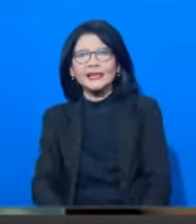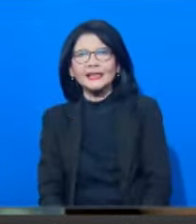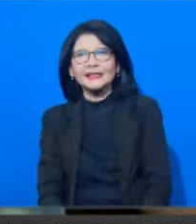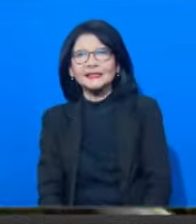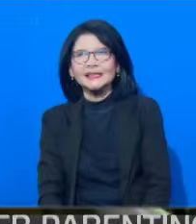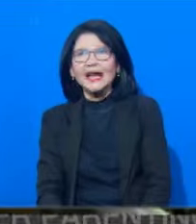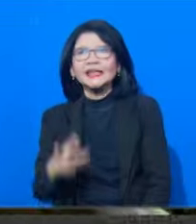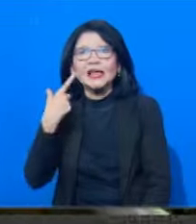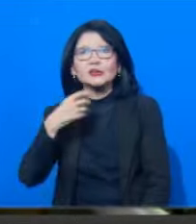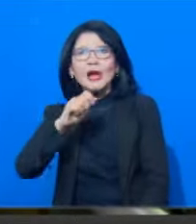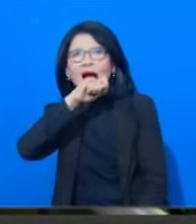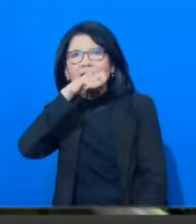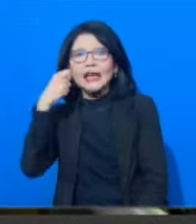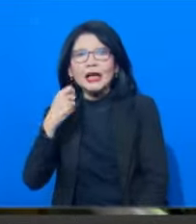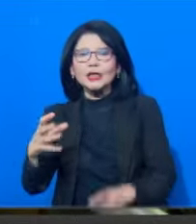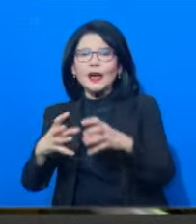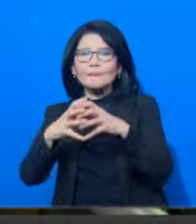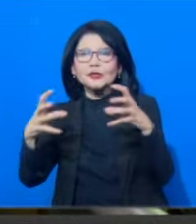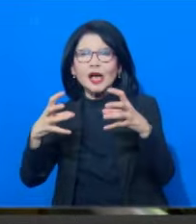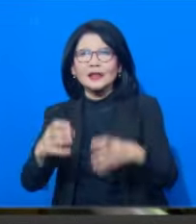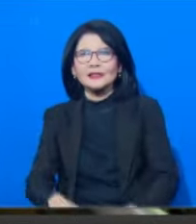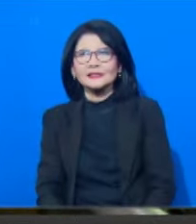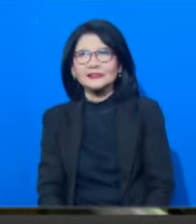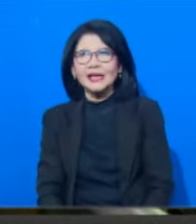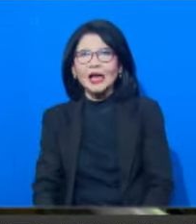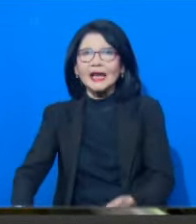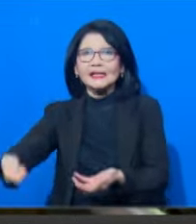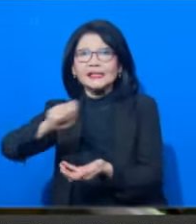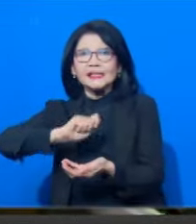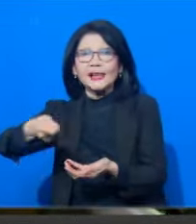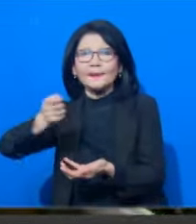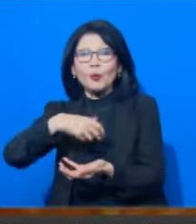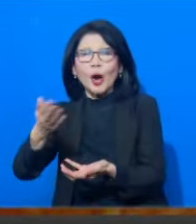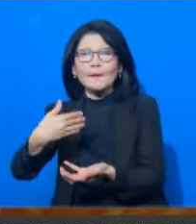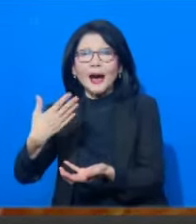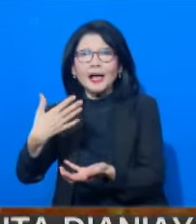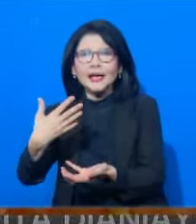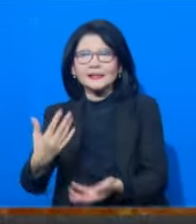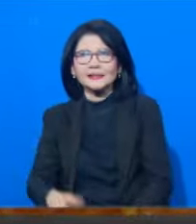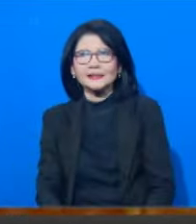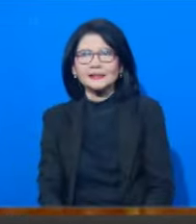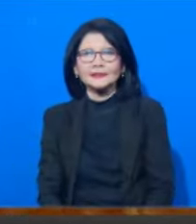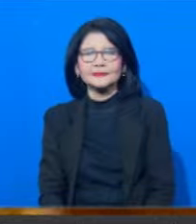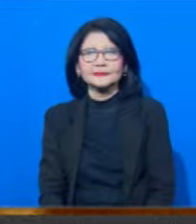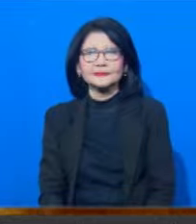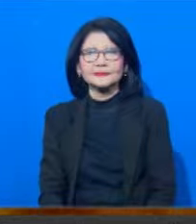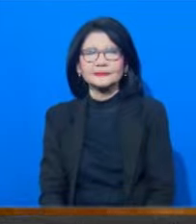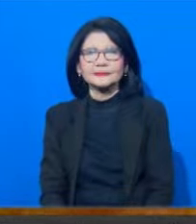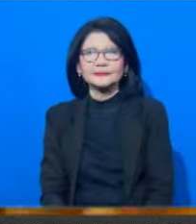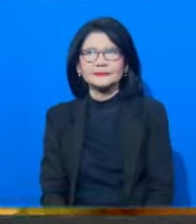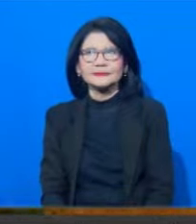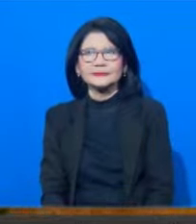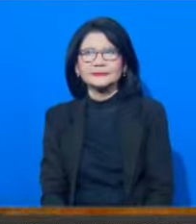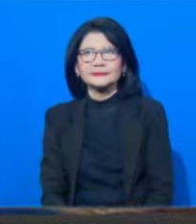yang besar-besar tampak menawan. Lalu disiram dengan kuah panasnya, waduh, makin tak sabar